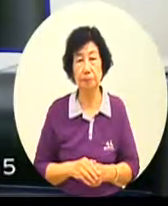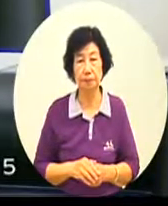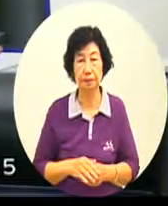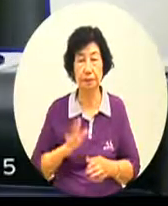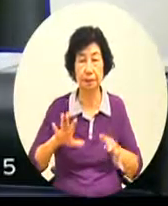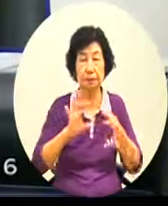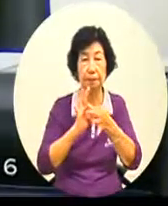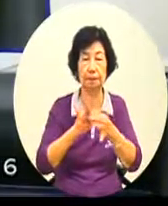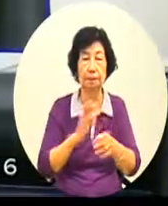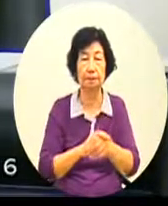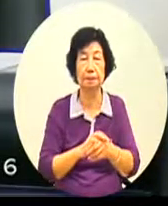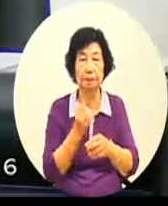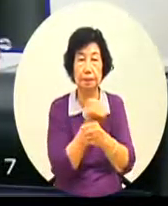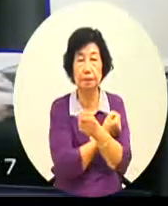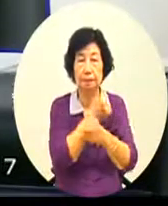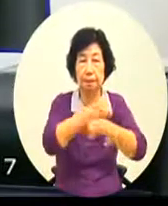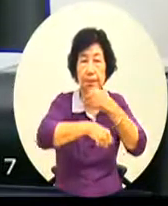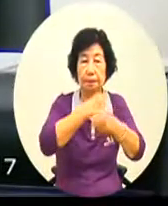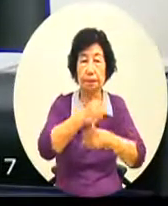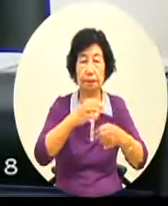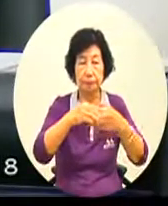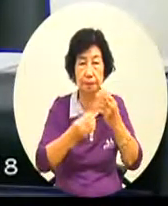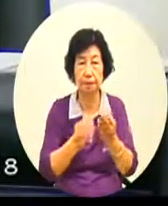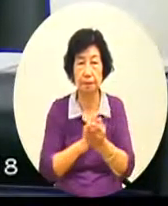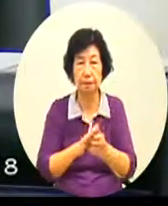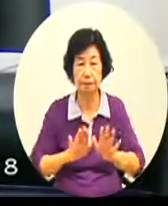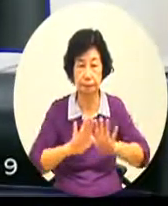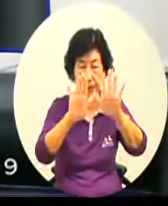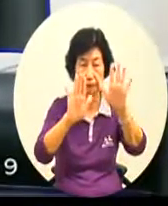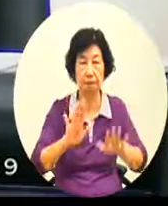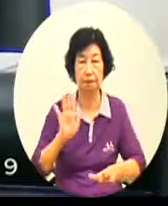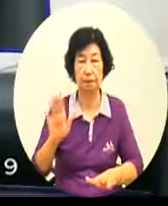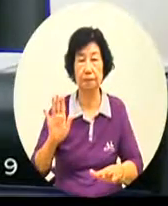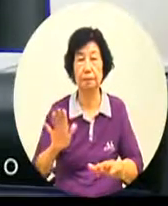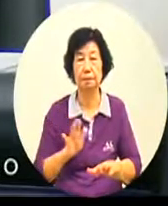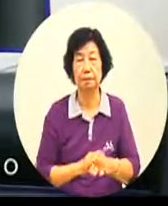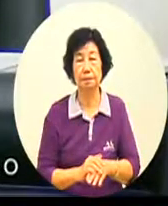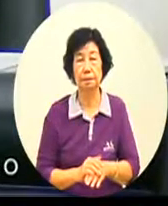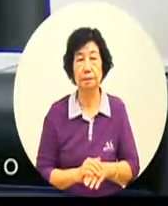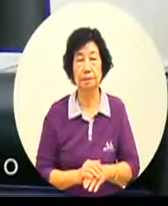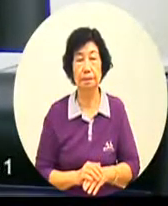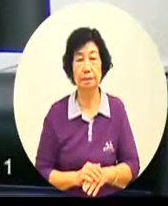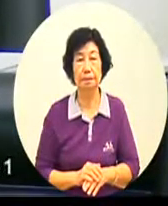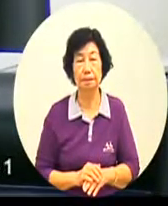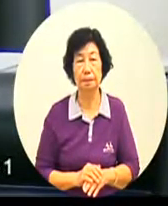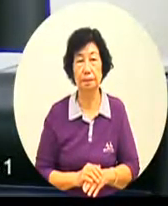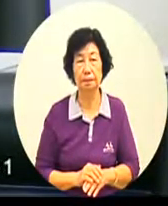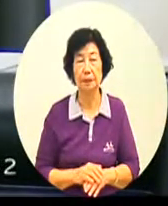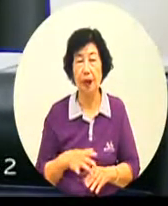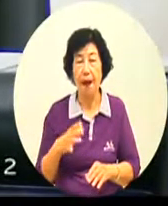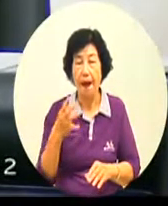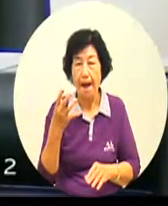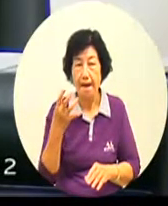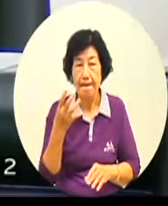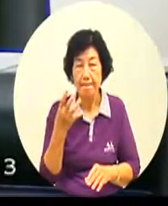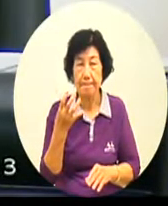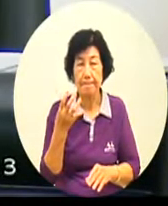劳动条件是一直一直在进步了我一直讲这种劳动条件没有最好，只有更好